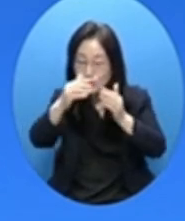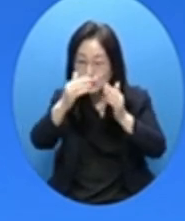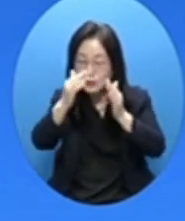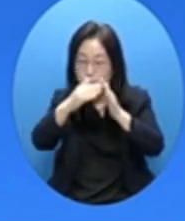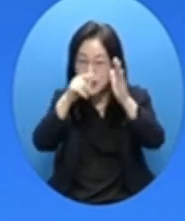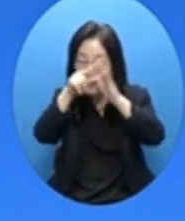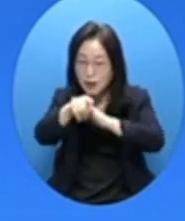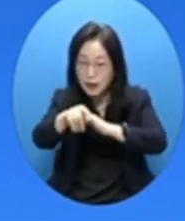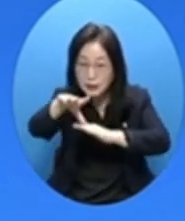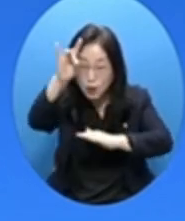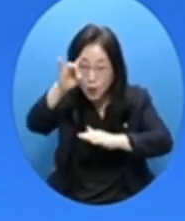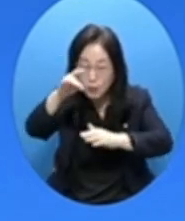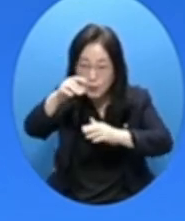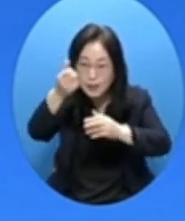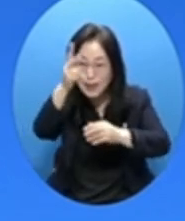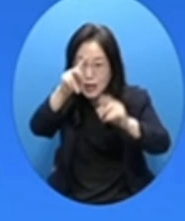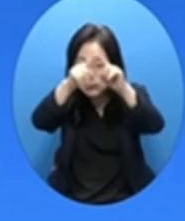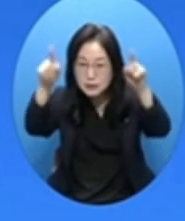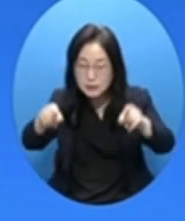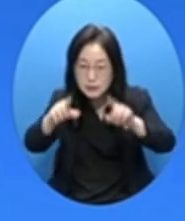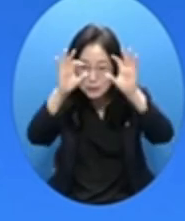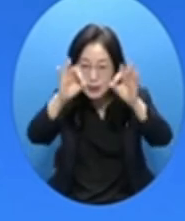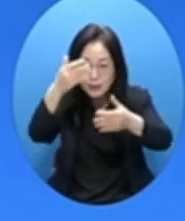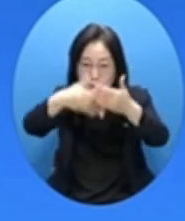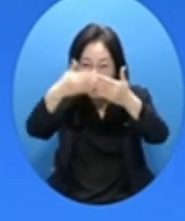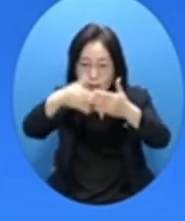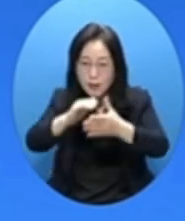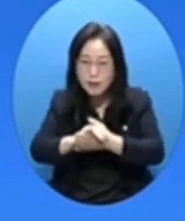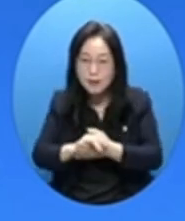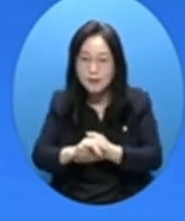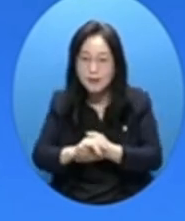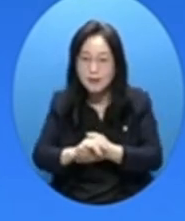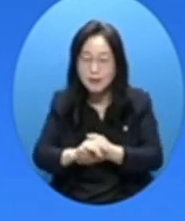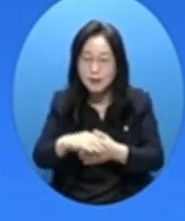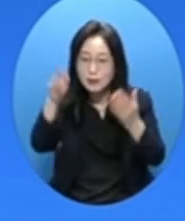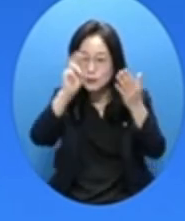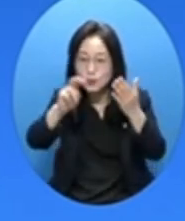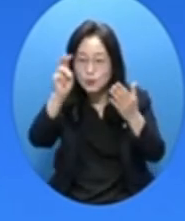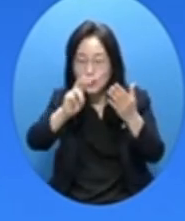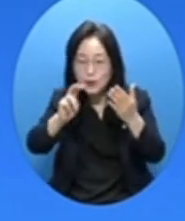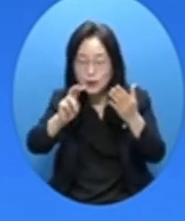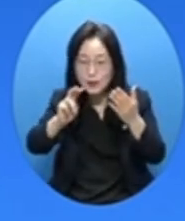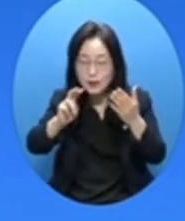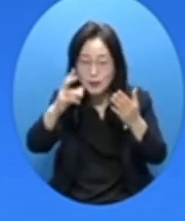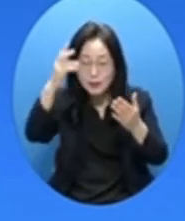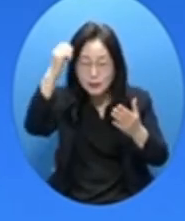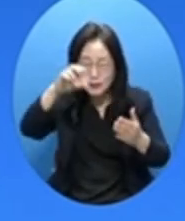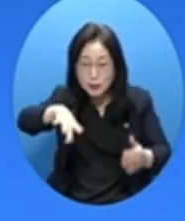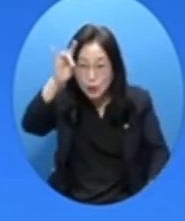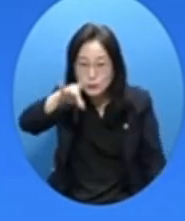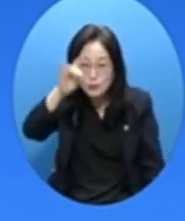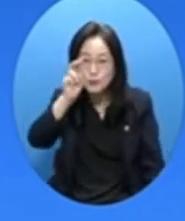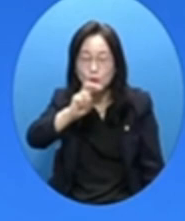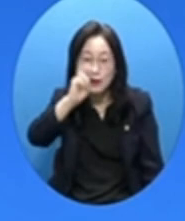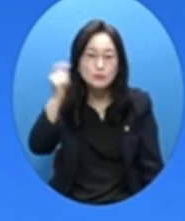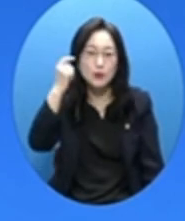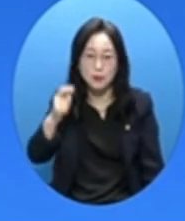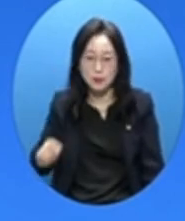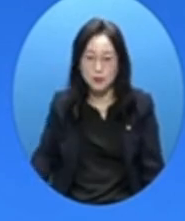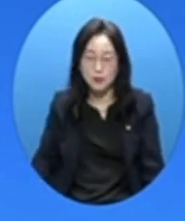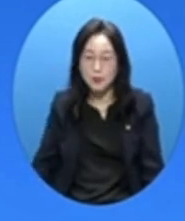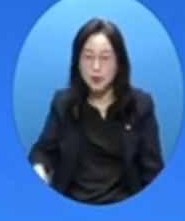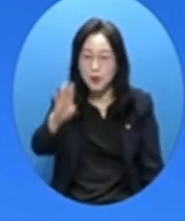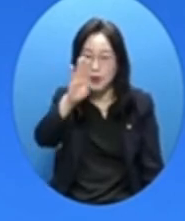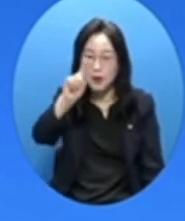제가 처음 본 그 유행가를 잊지 못하는 것은 처음으로 유행을 들었으니까요